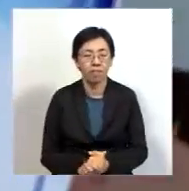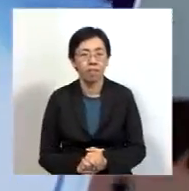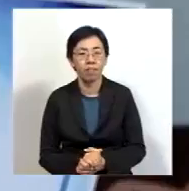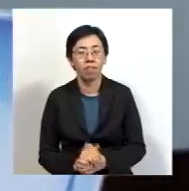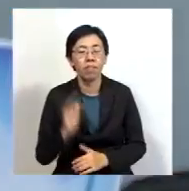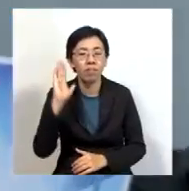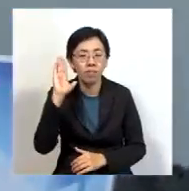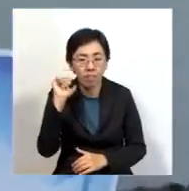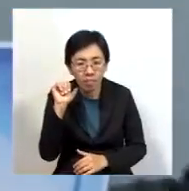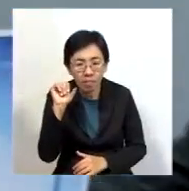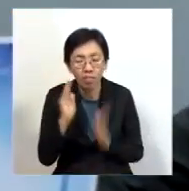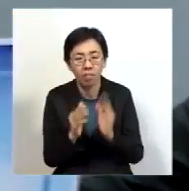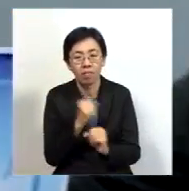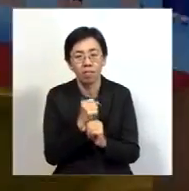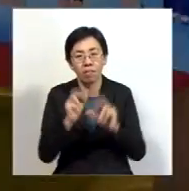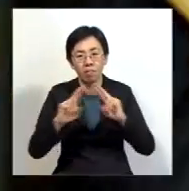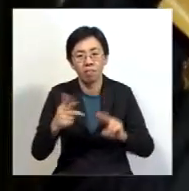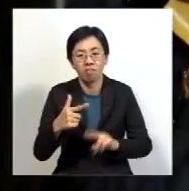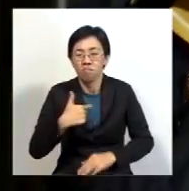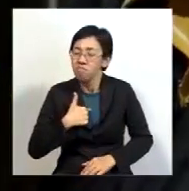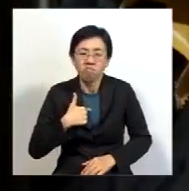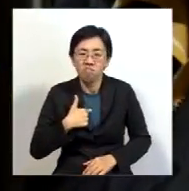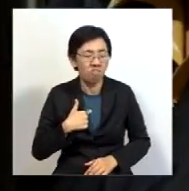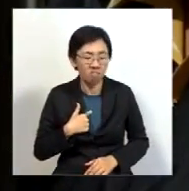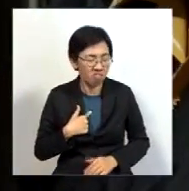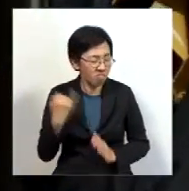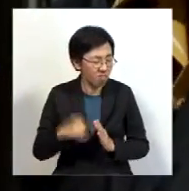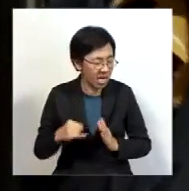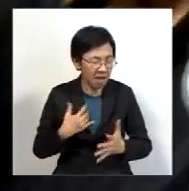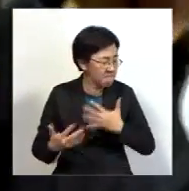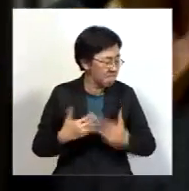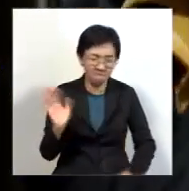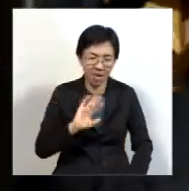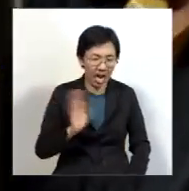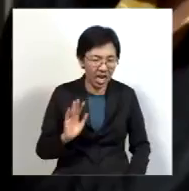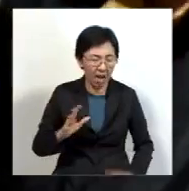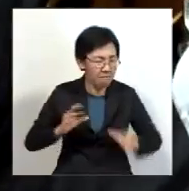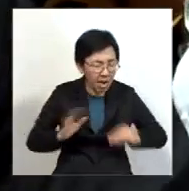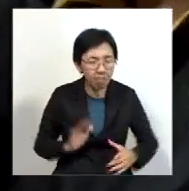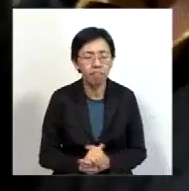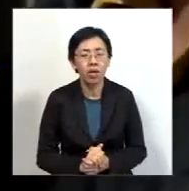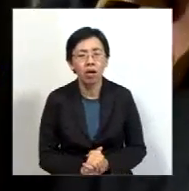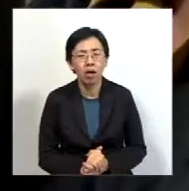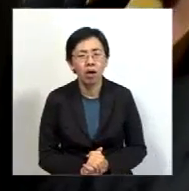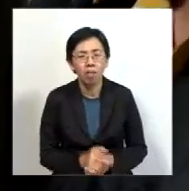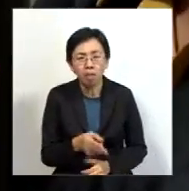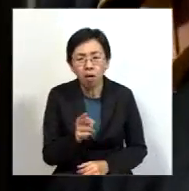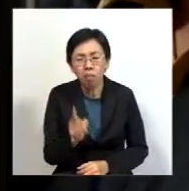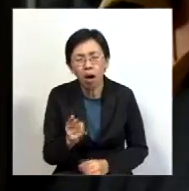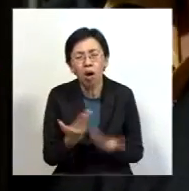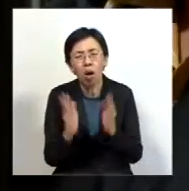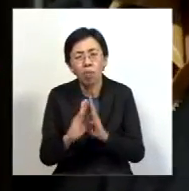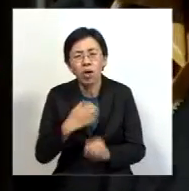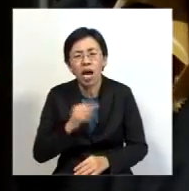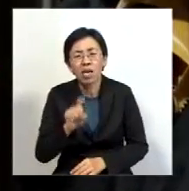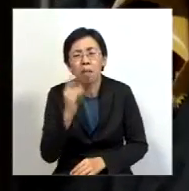ตน์พนักงานร้านทองก็บอกว่าไม่โอโหสิกรรมให้กับคนร้ายค่ะเนื่องจากว่าเป็นการกระทำที่โหดเหี้ยมและหากได้พบตัวก็อยากถามว่า